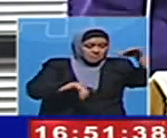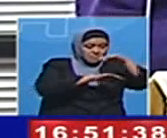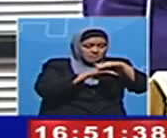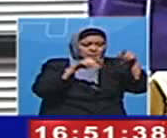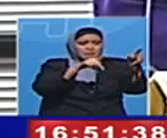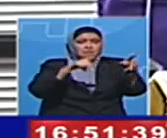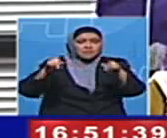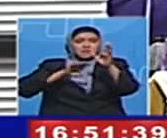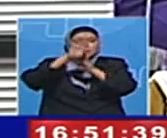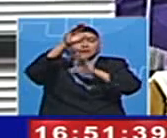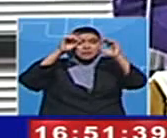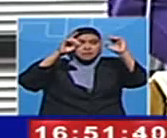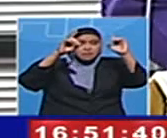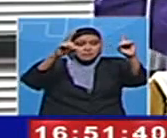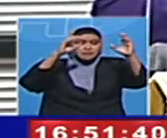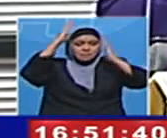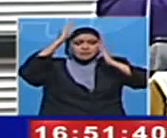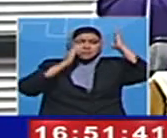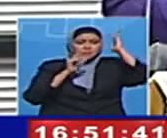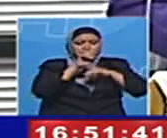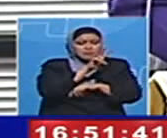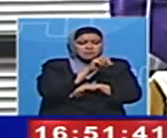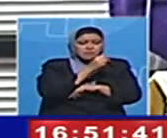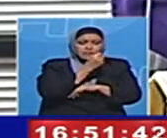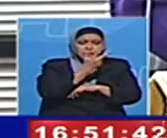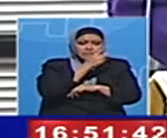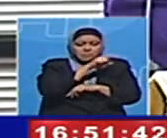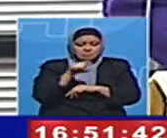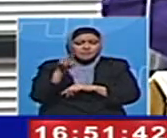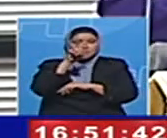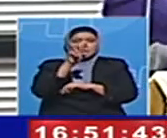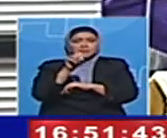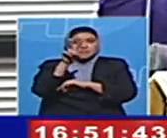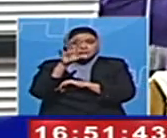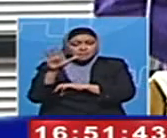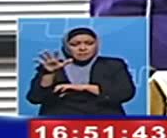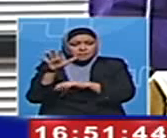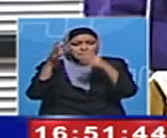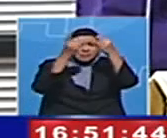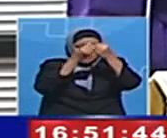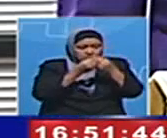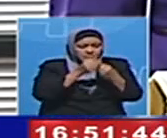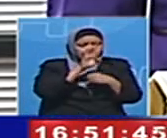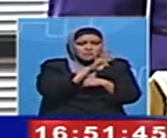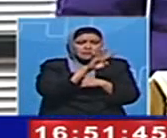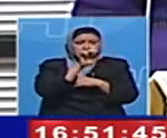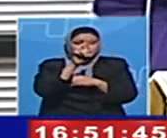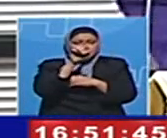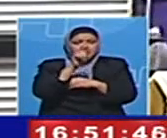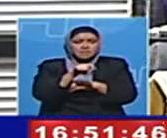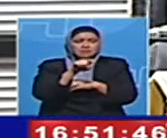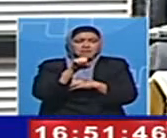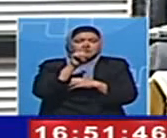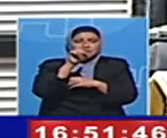pendidikan Malaysia 2013 hingga 2025 sebanyak r1.3